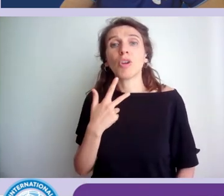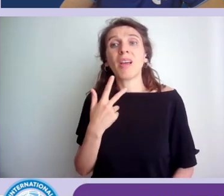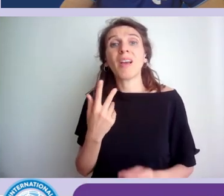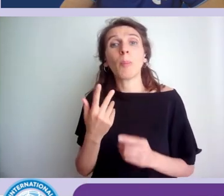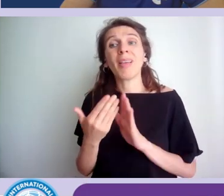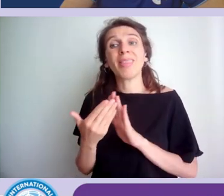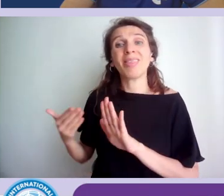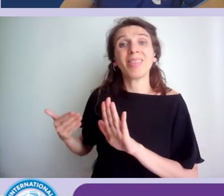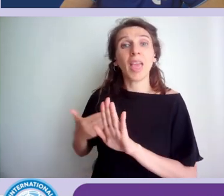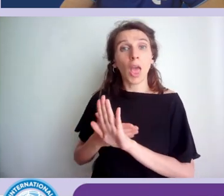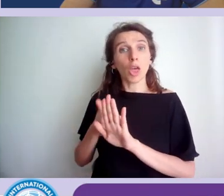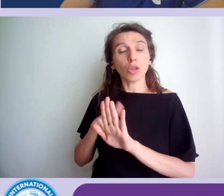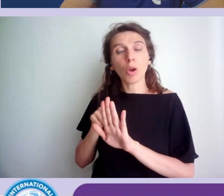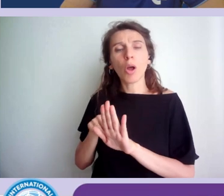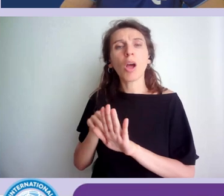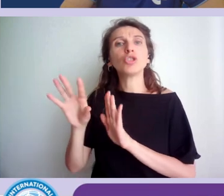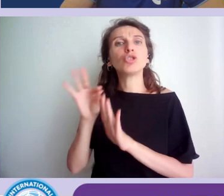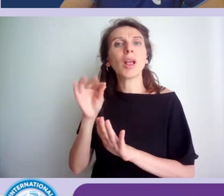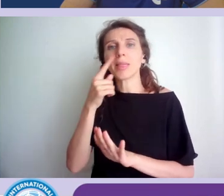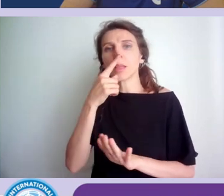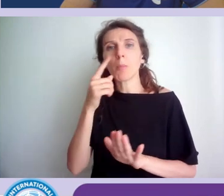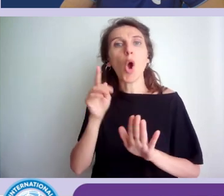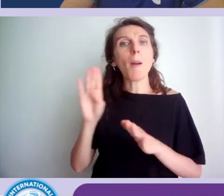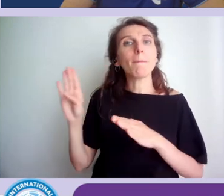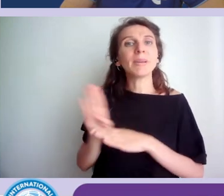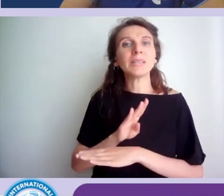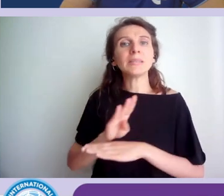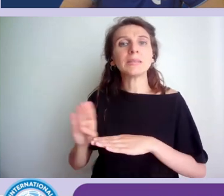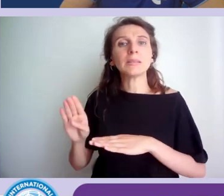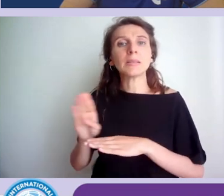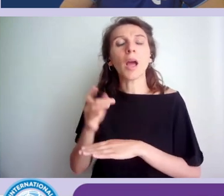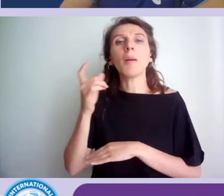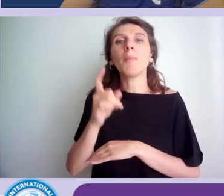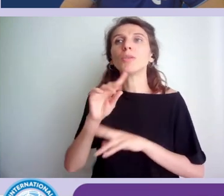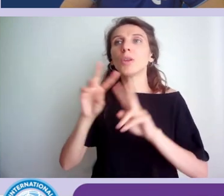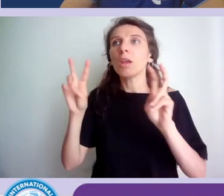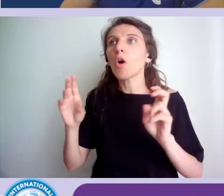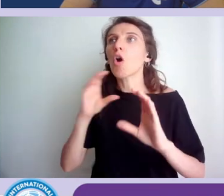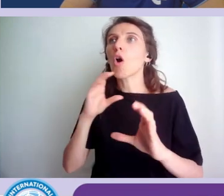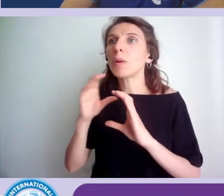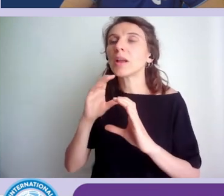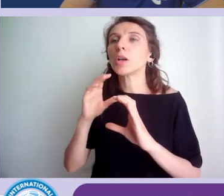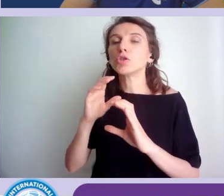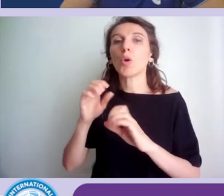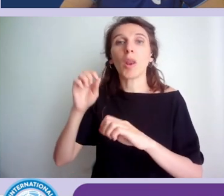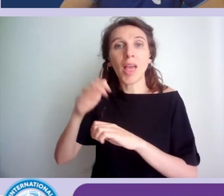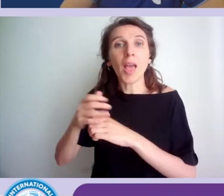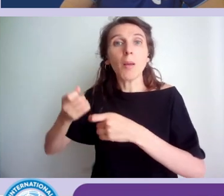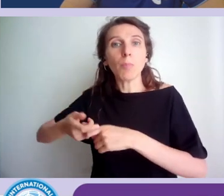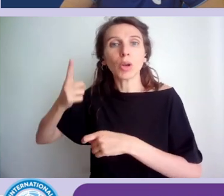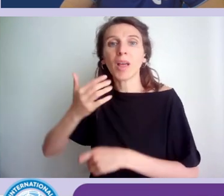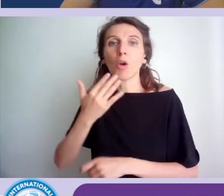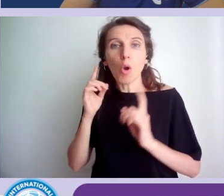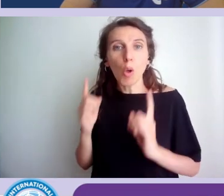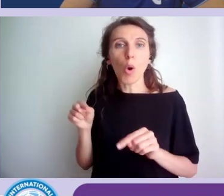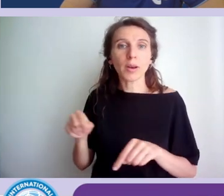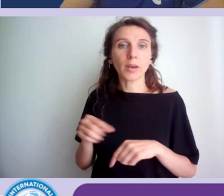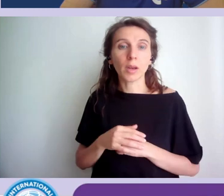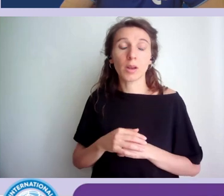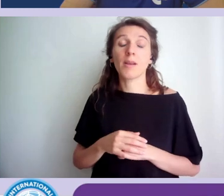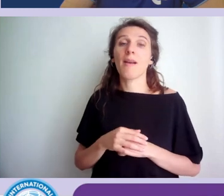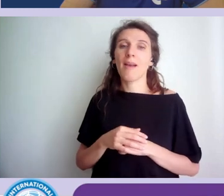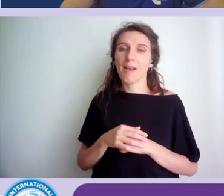business perché è un colore dominante nella sfera della comunicazione dell'organizzazione quindi